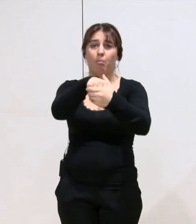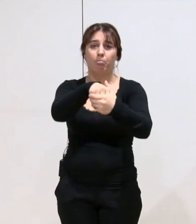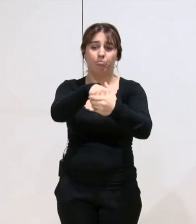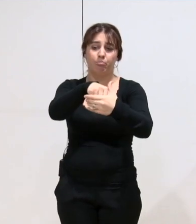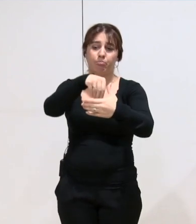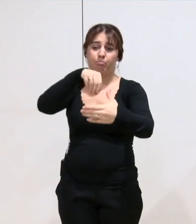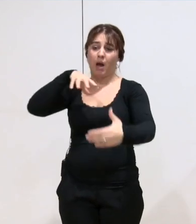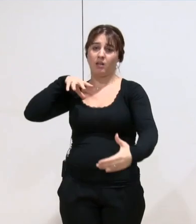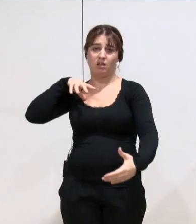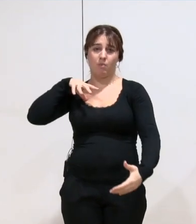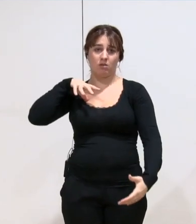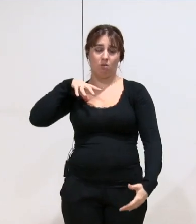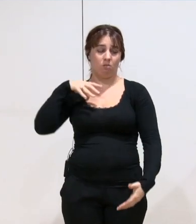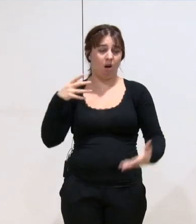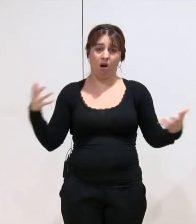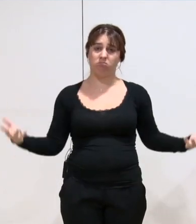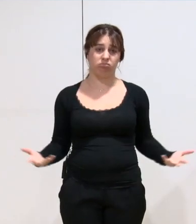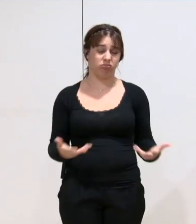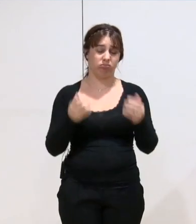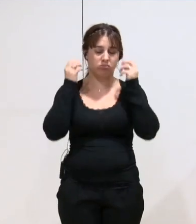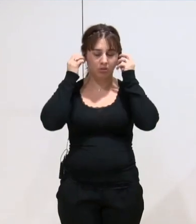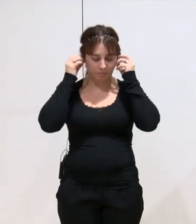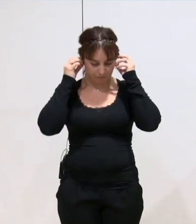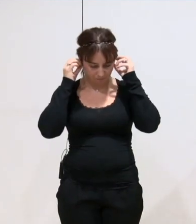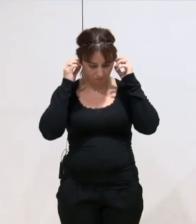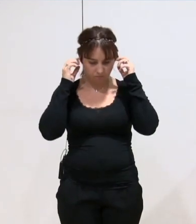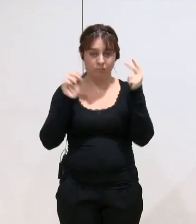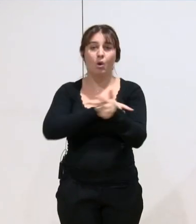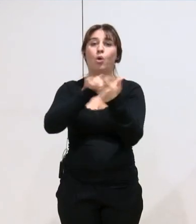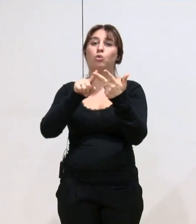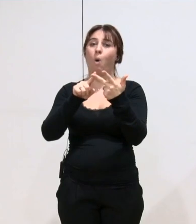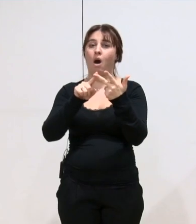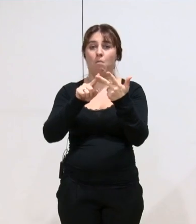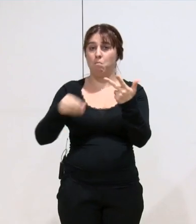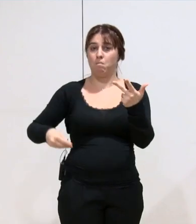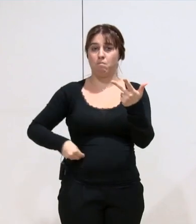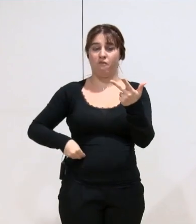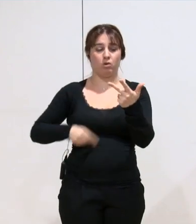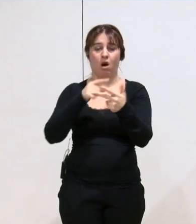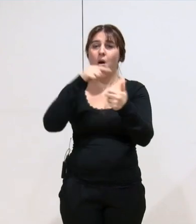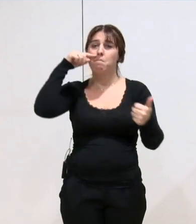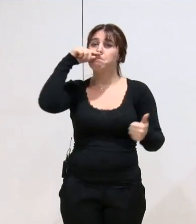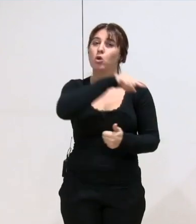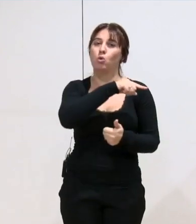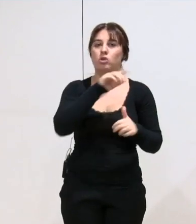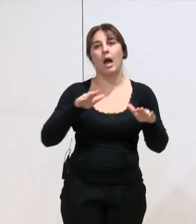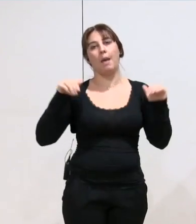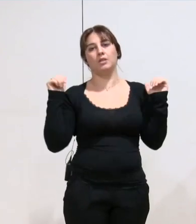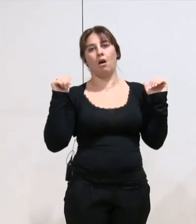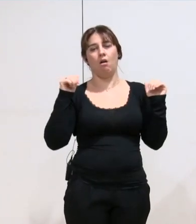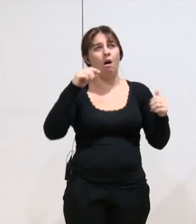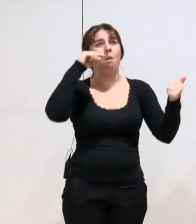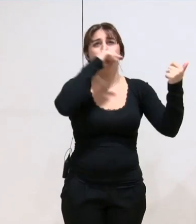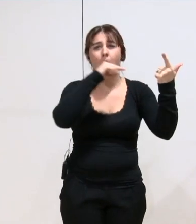évitable. Pour eux, les trois principales causes de l'abstention sont le mensonge, le fait que les campagnes ignorent les préoccupations réelles de